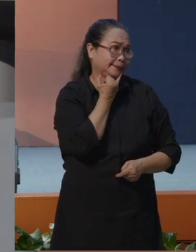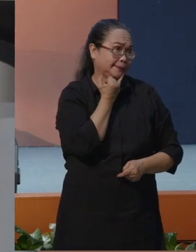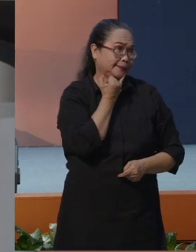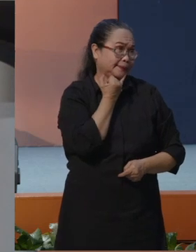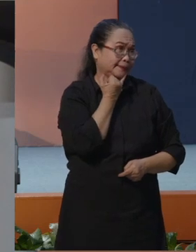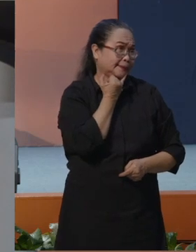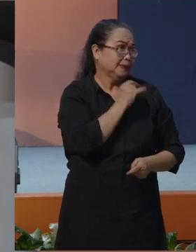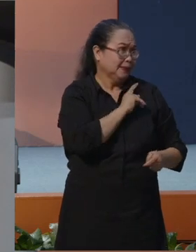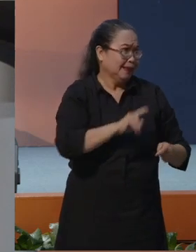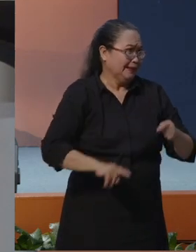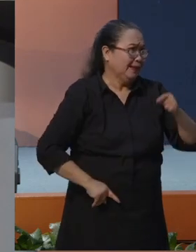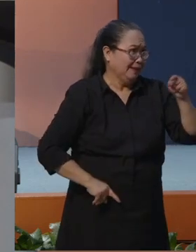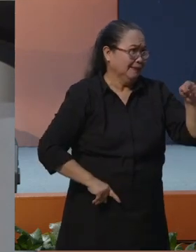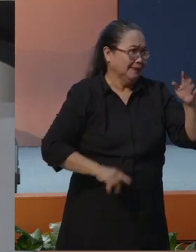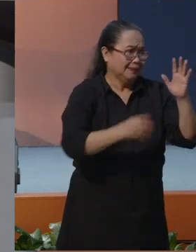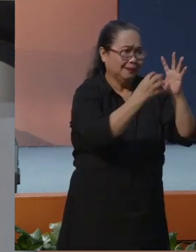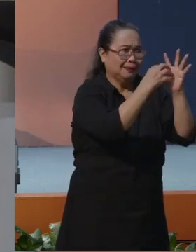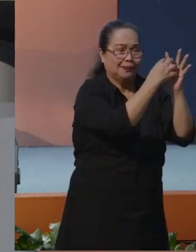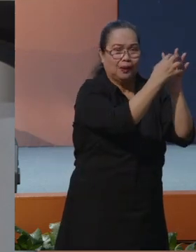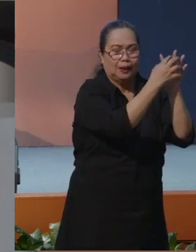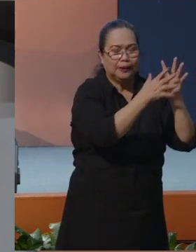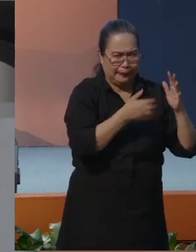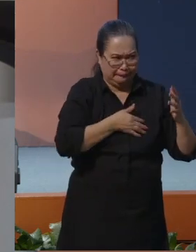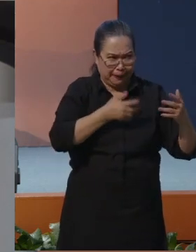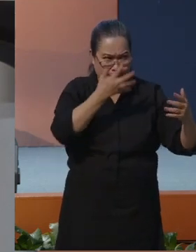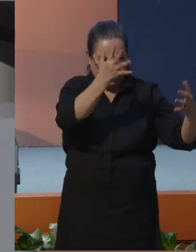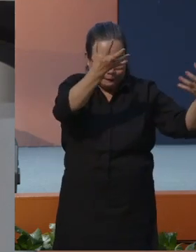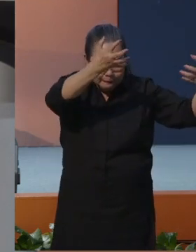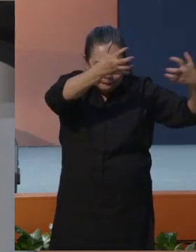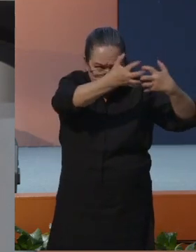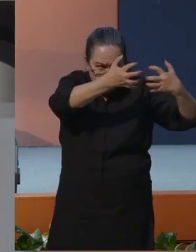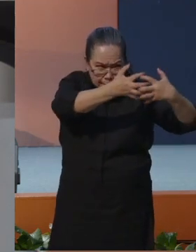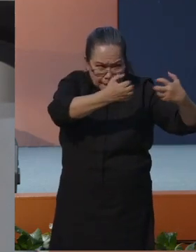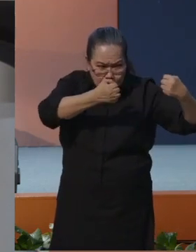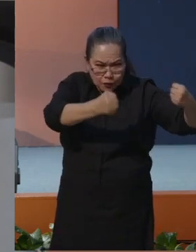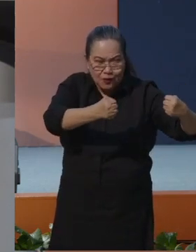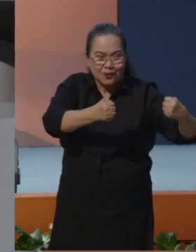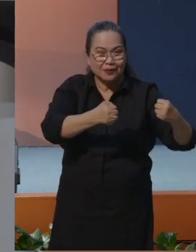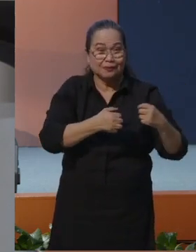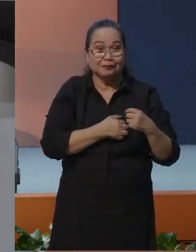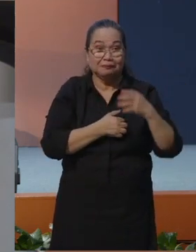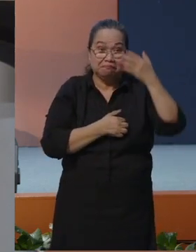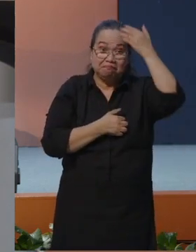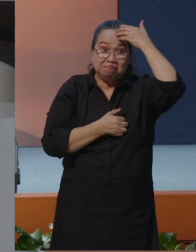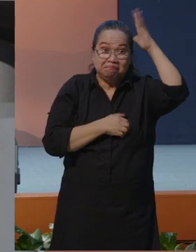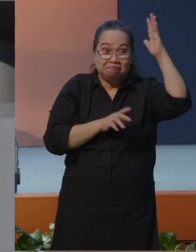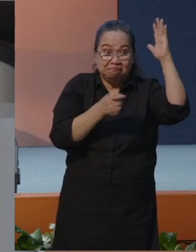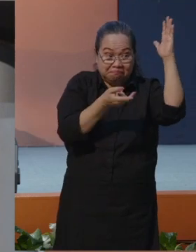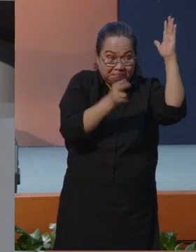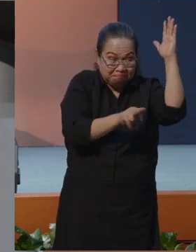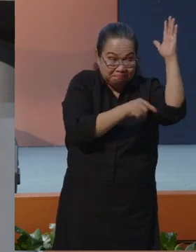na sabi nila, magtipon-tipon tayo. Hindi siguro nila nabalitaan ang nangyari sa south.